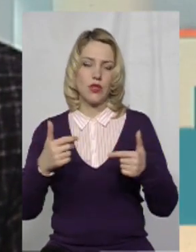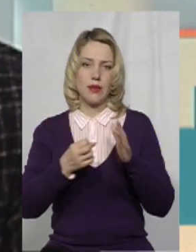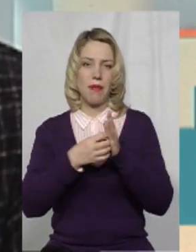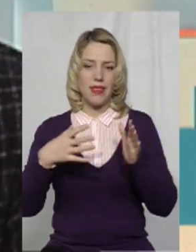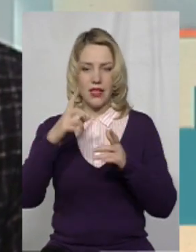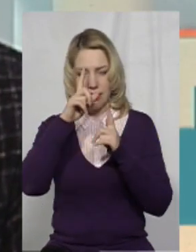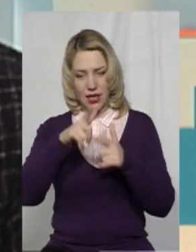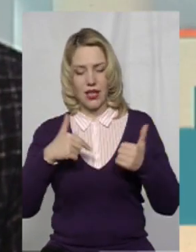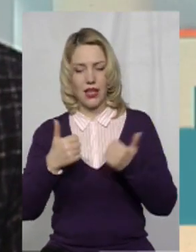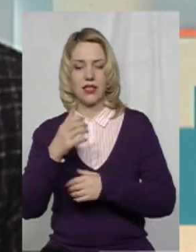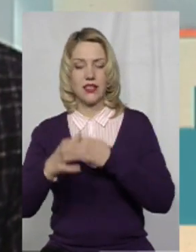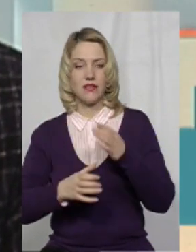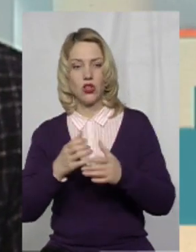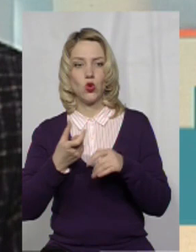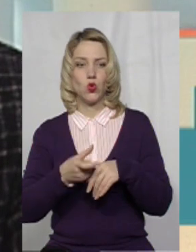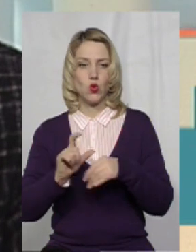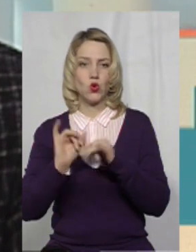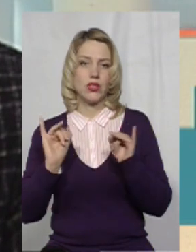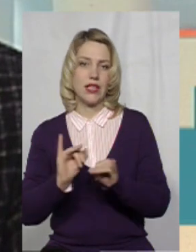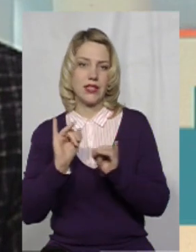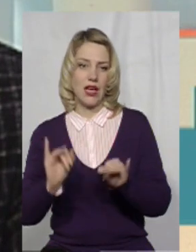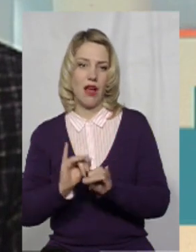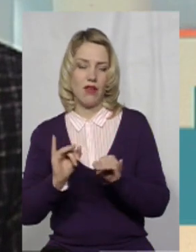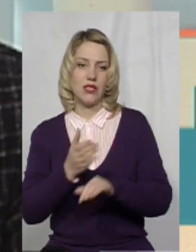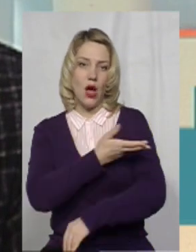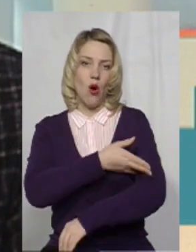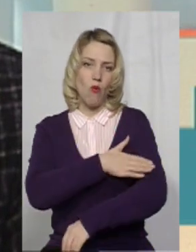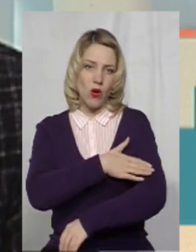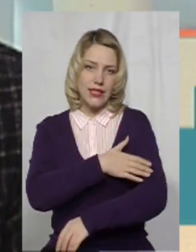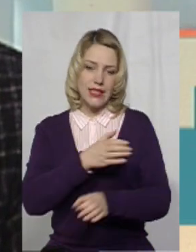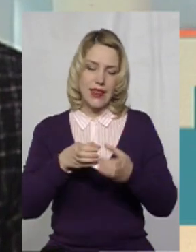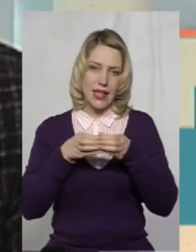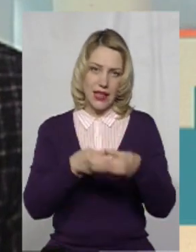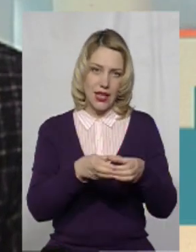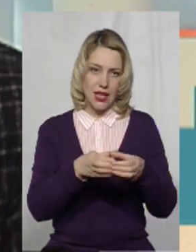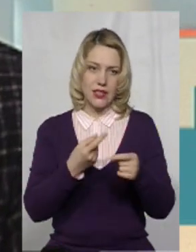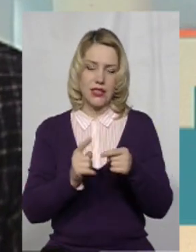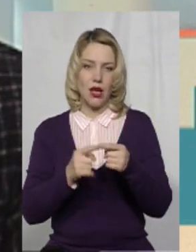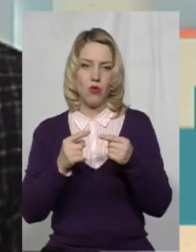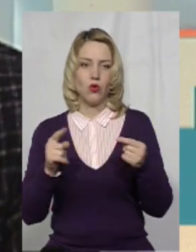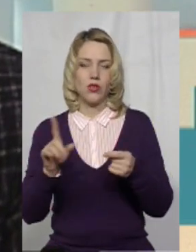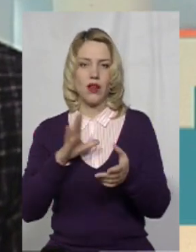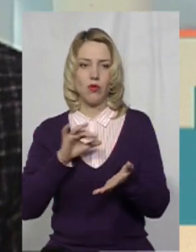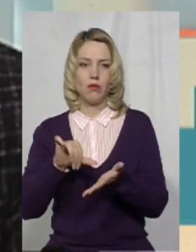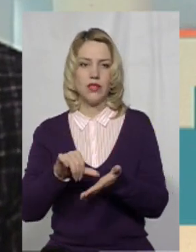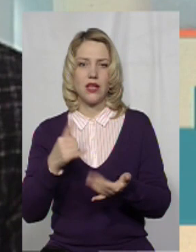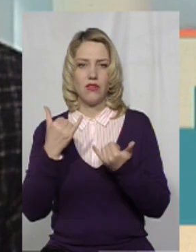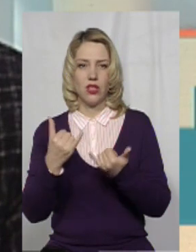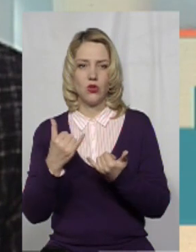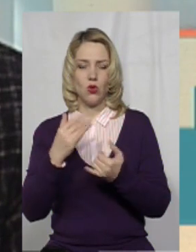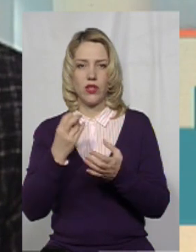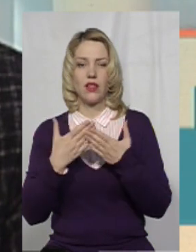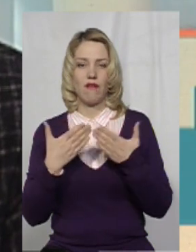15 країн світу. Дуже зацікавилася польська делегація тією продукцією, яка була представлена сьогодні